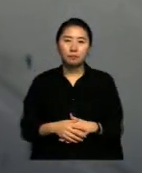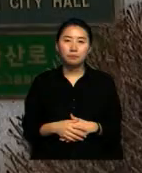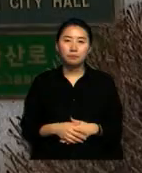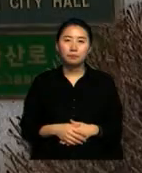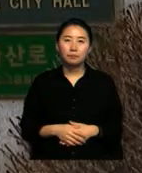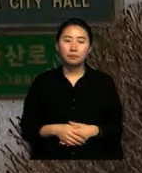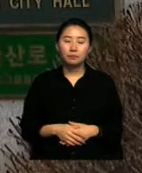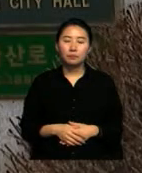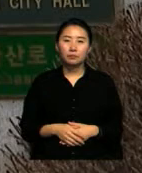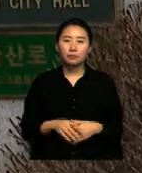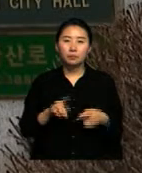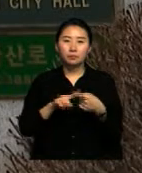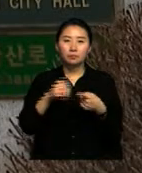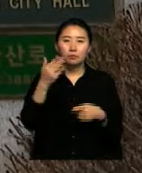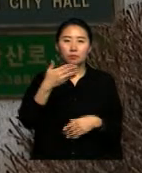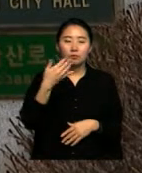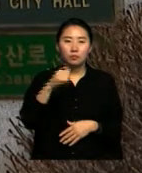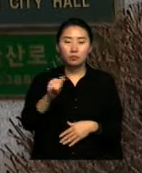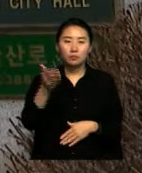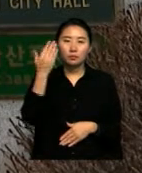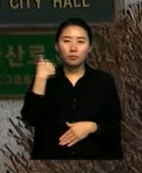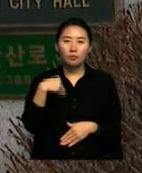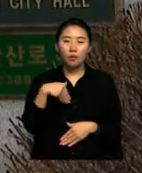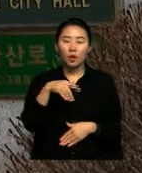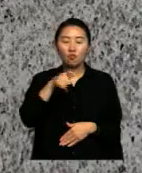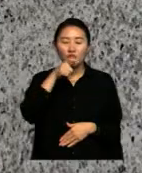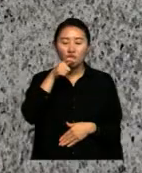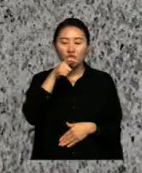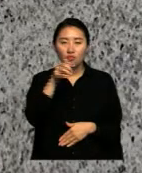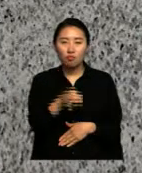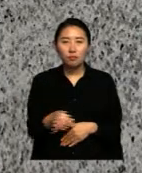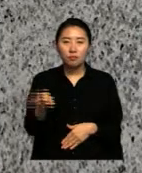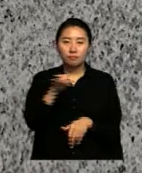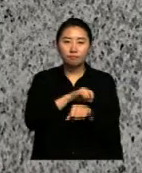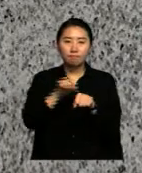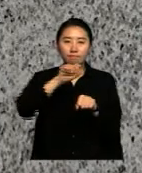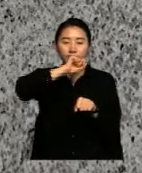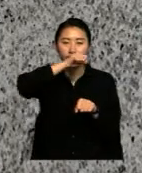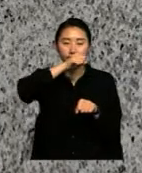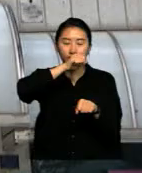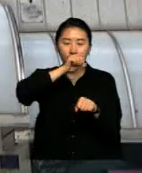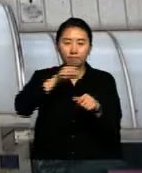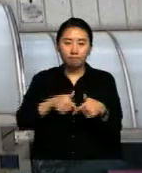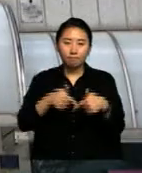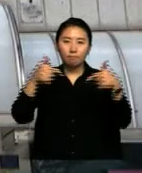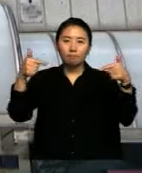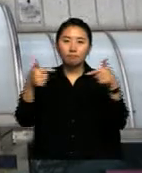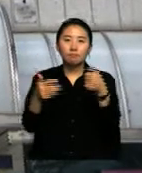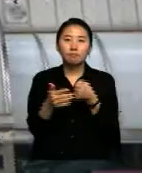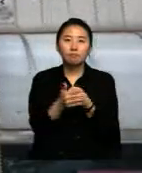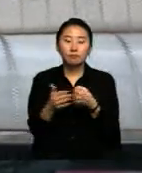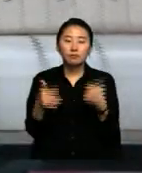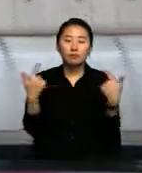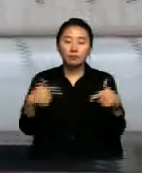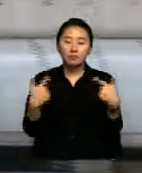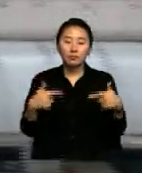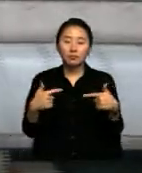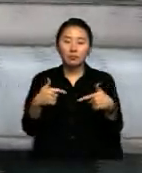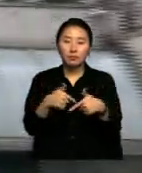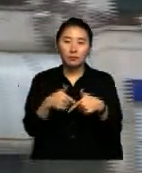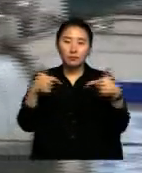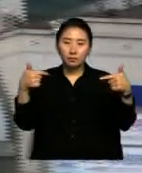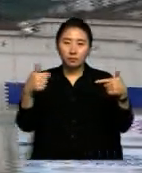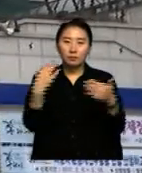넘겼습니다. 이에 대해 구리시는 지난해 하수도요금 인상으로 특별회계 잉여금이 늘었고 해마다 잉여금은